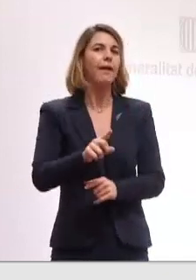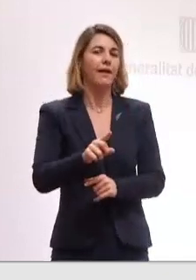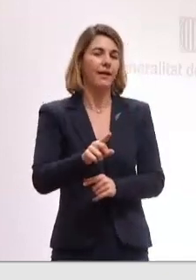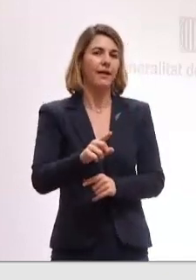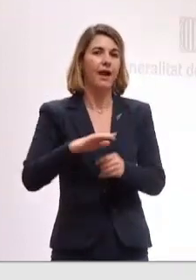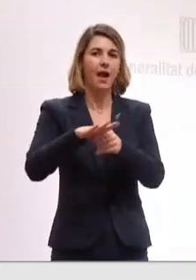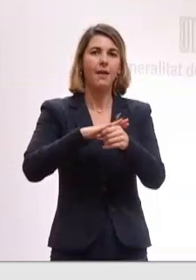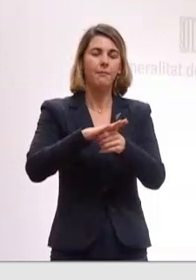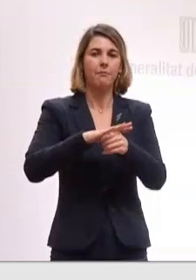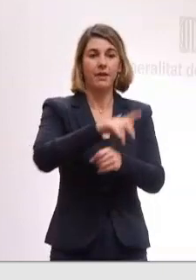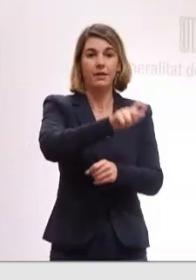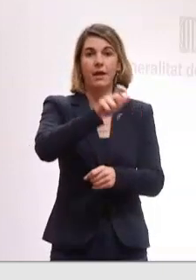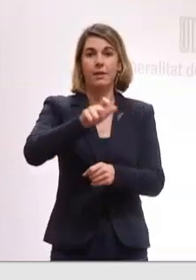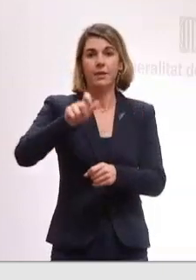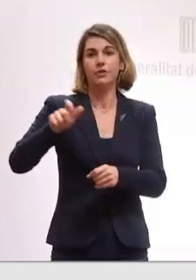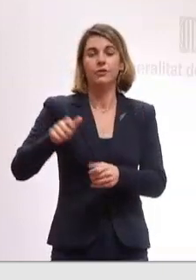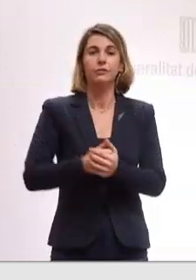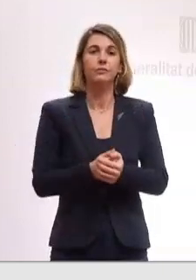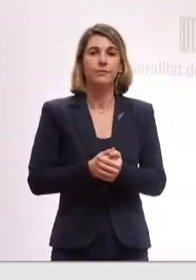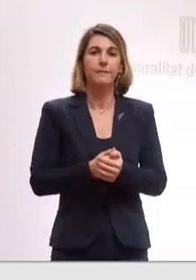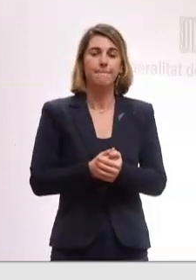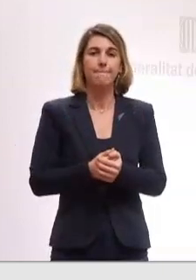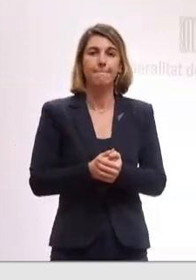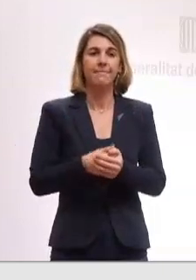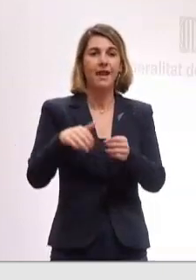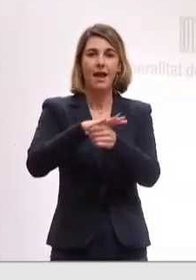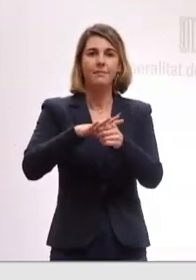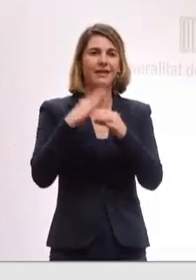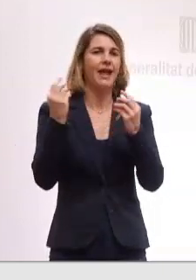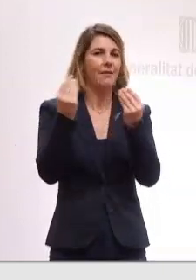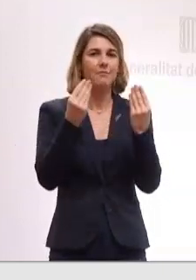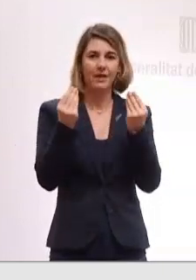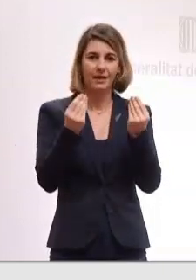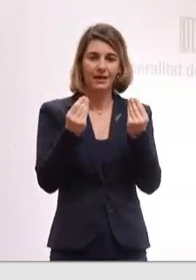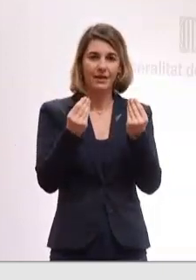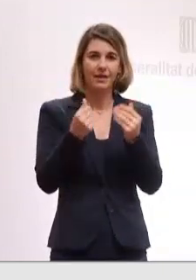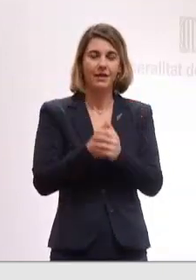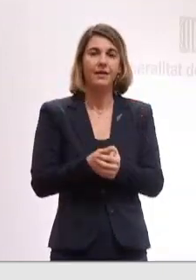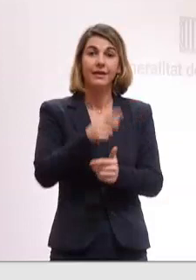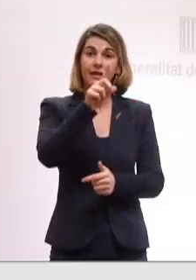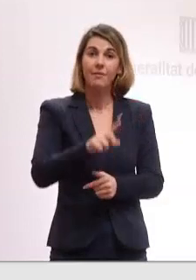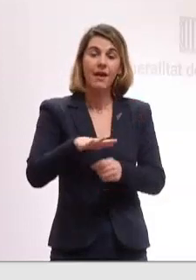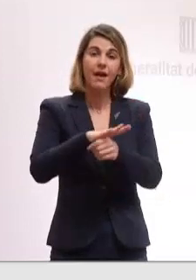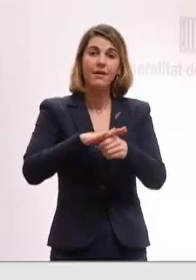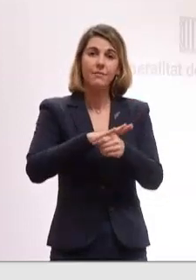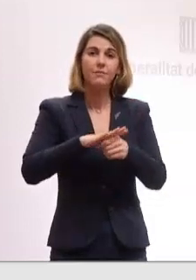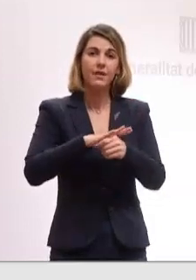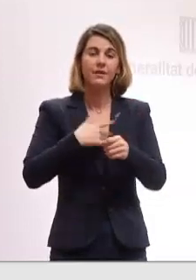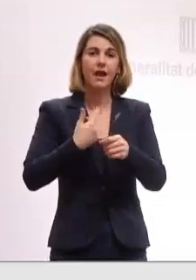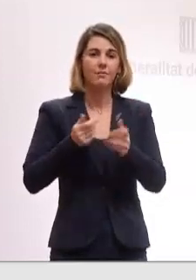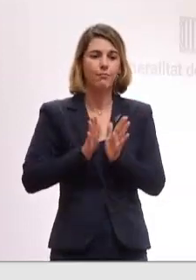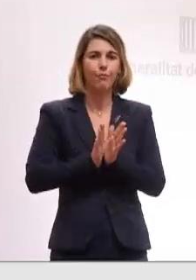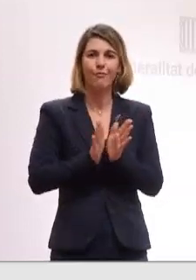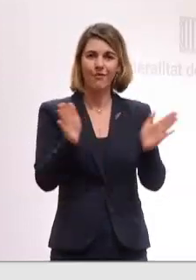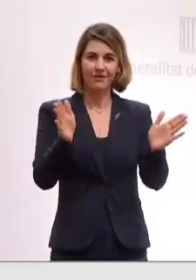l'àmbit demogràfic, en l'àmbit ambiental, en l'àmbit també de la polarització que